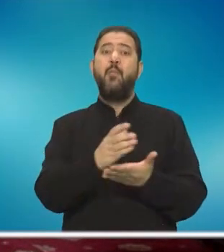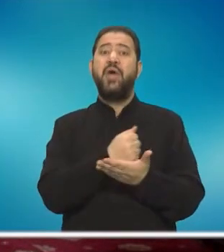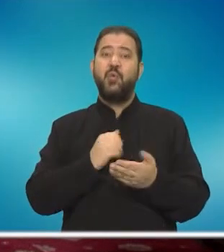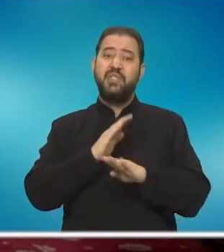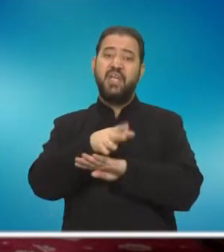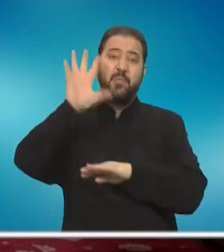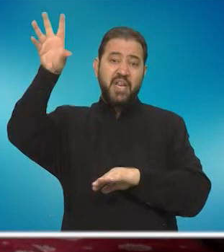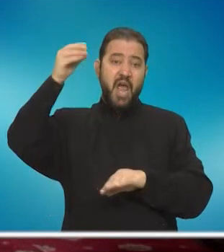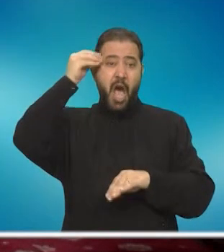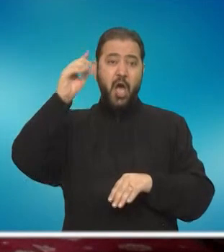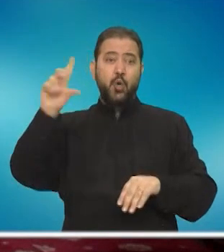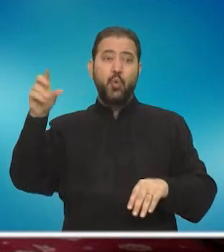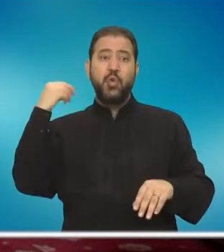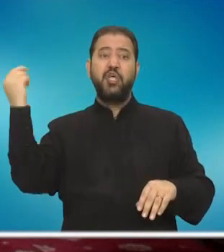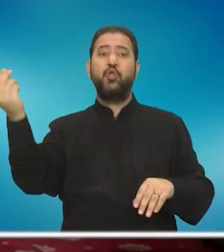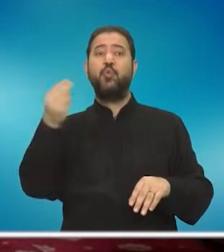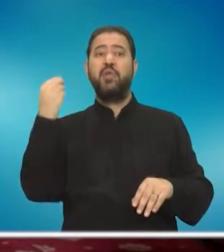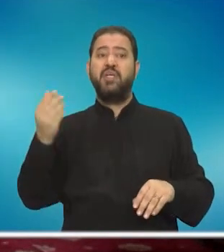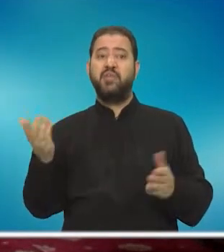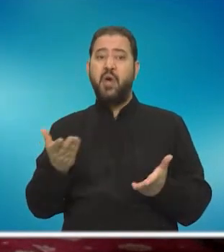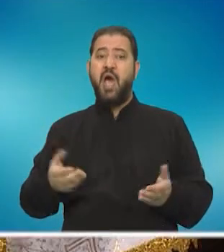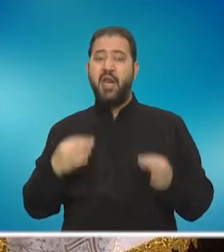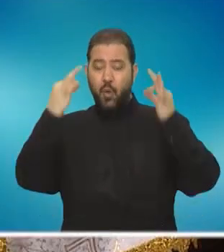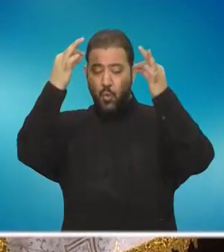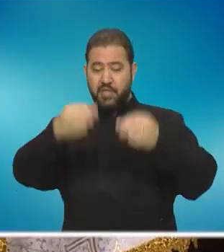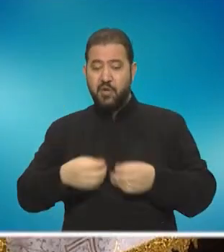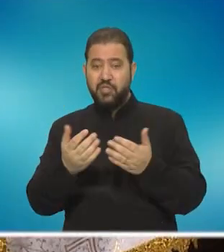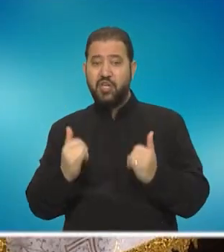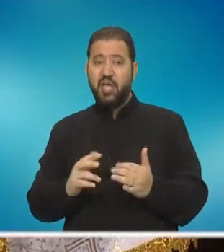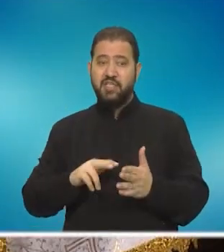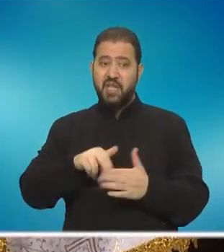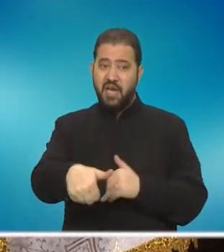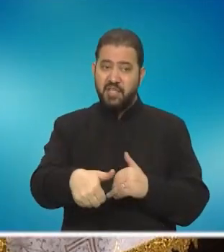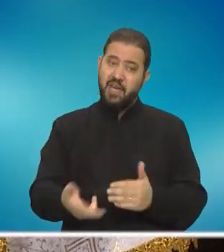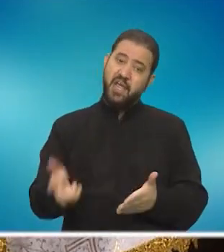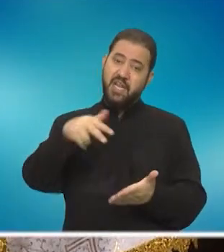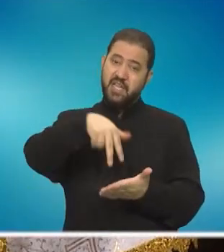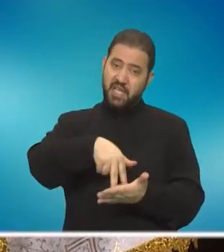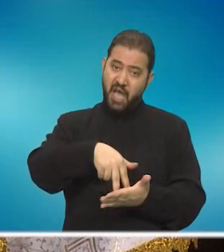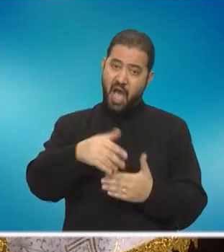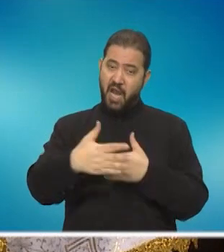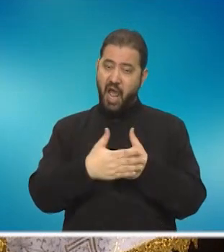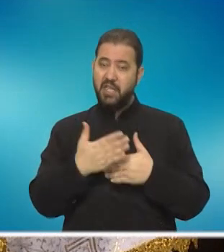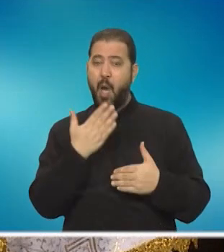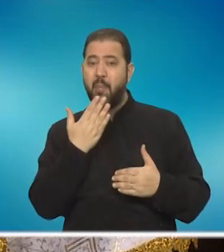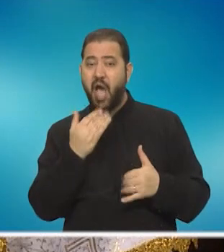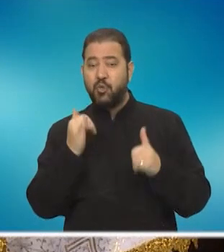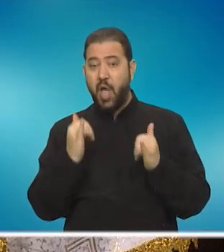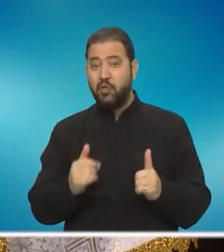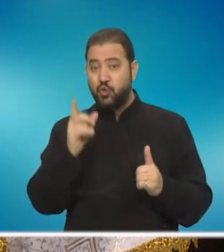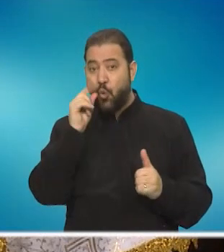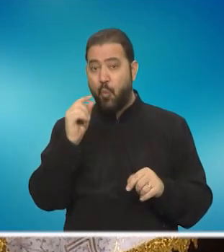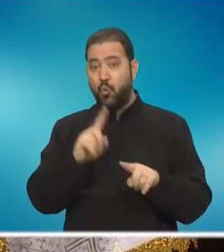care ți-o dă această permanentă cădere și ridicare înaintea păcatului, iată, atunci